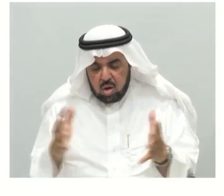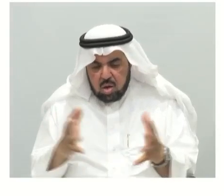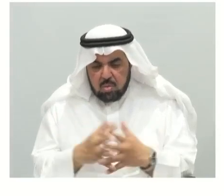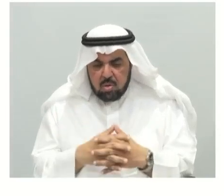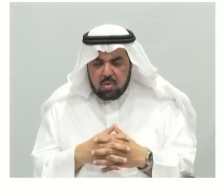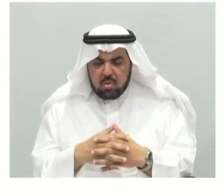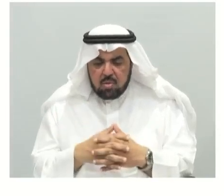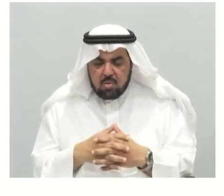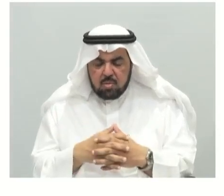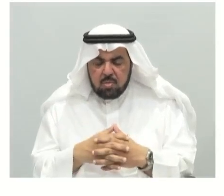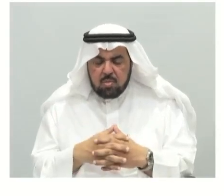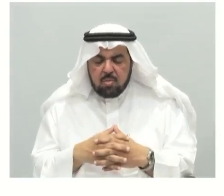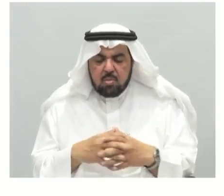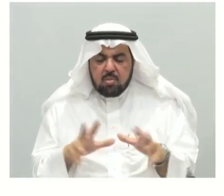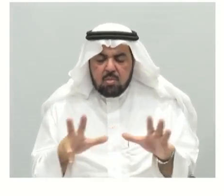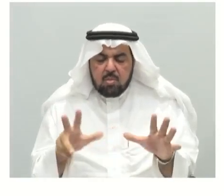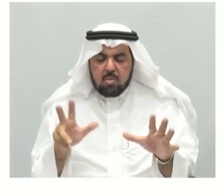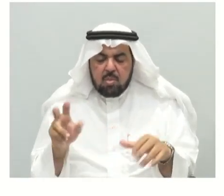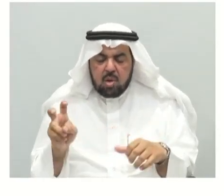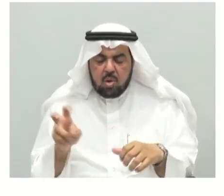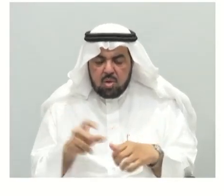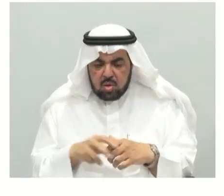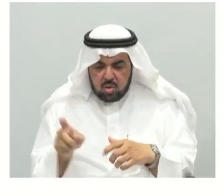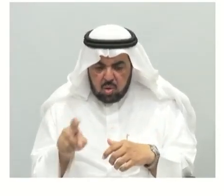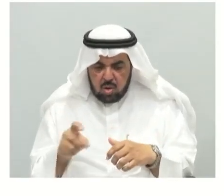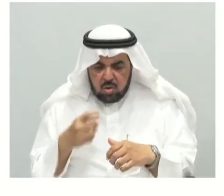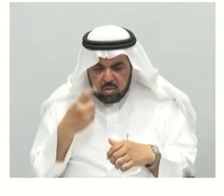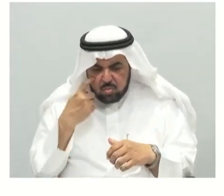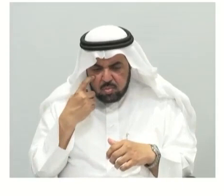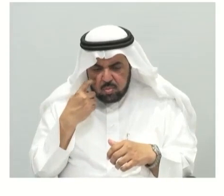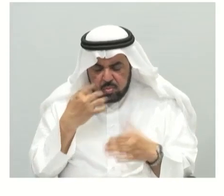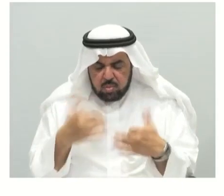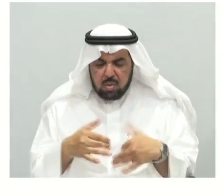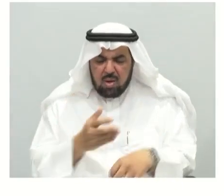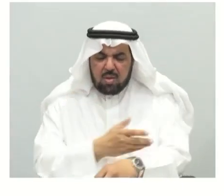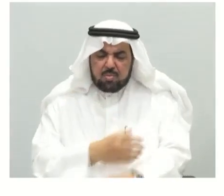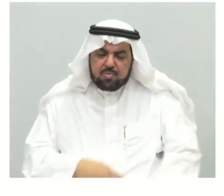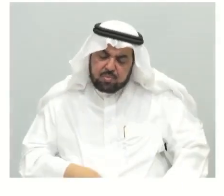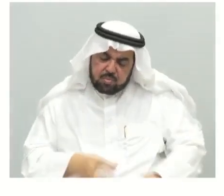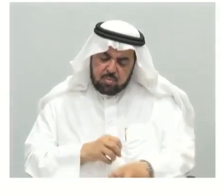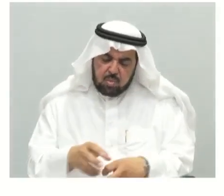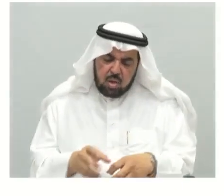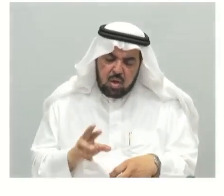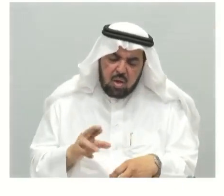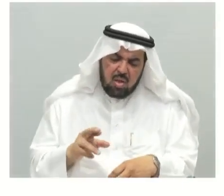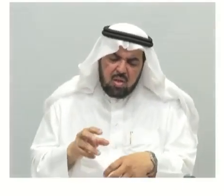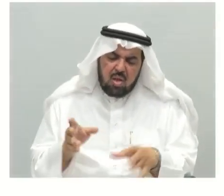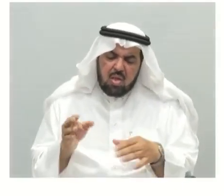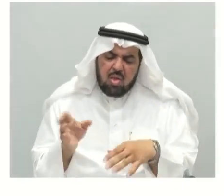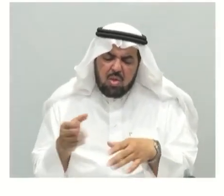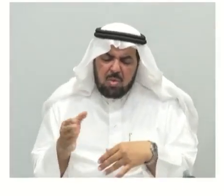الكامل في السؤال الثام وال من الامراض التي ينقلها ذباب